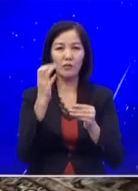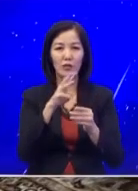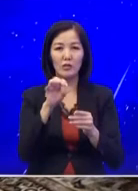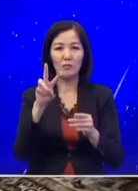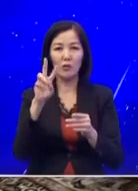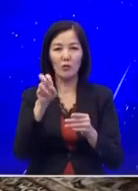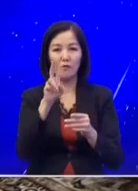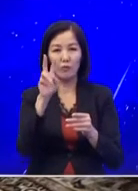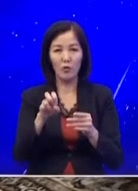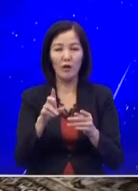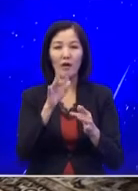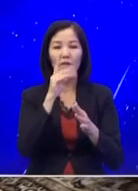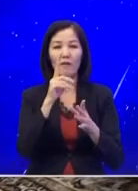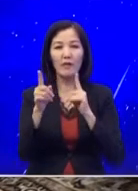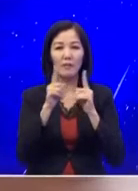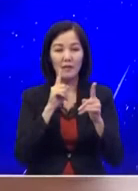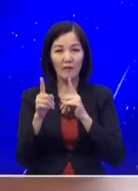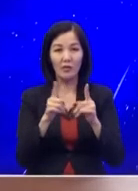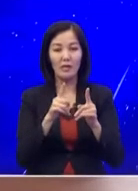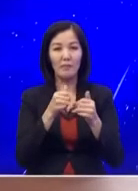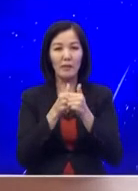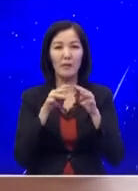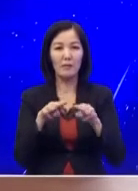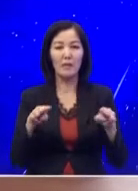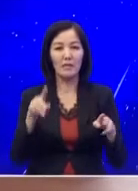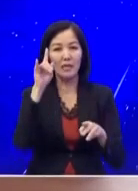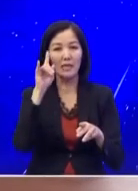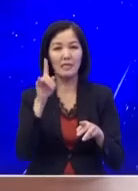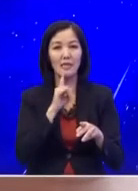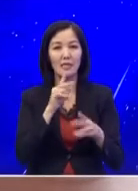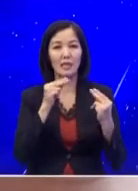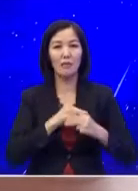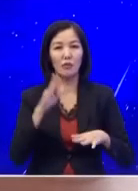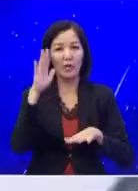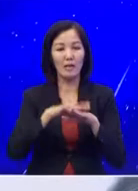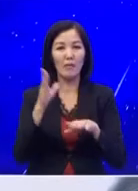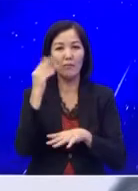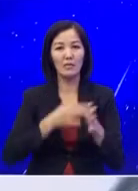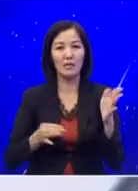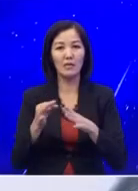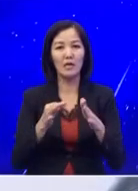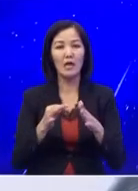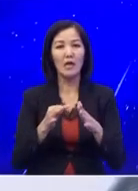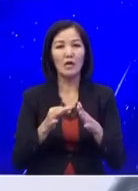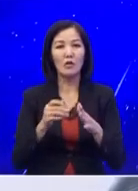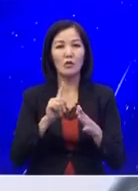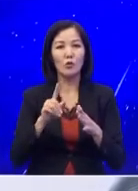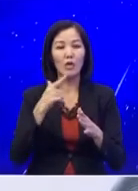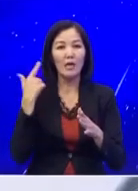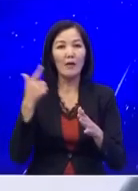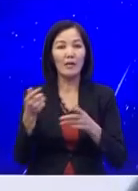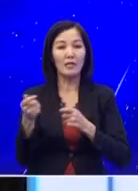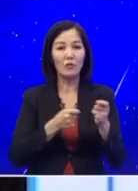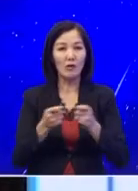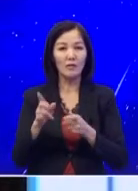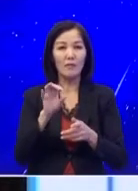миллионов долларов. Во время совещания премьер-министр Казахстана отметил продуктивную работу акима Алматинской области, подчеркнув, что грамотное